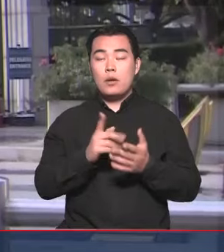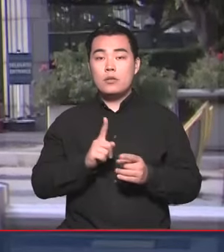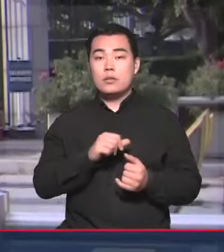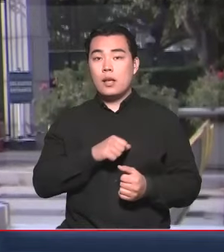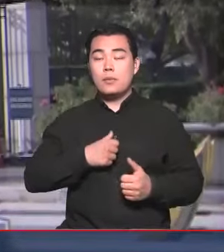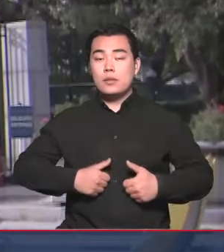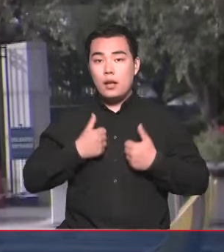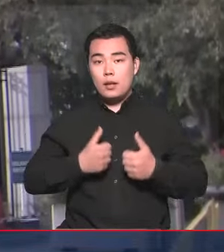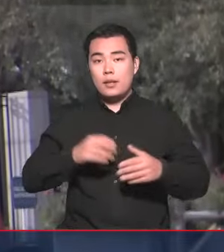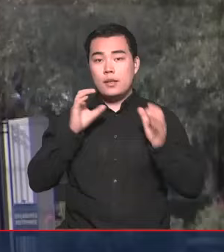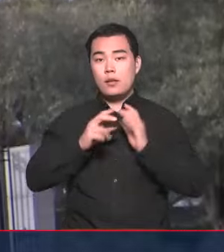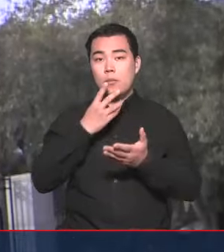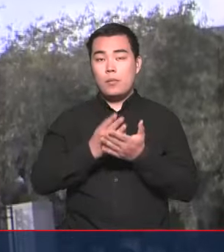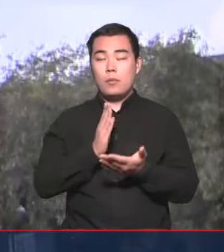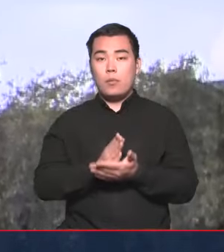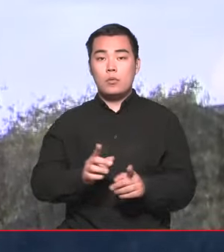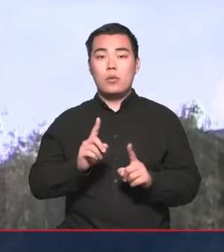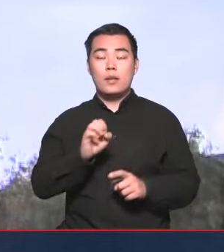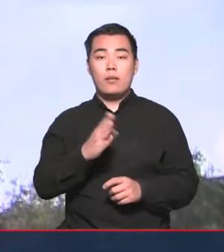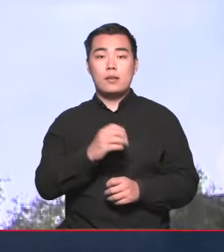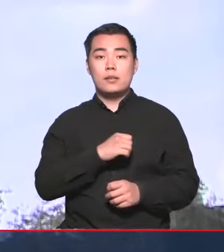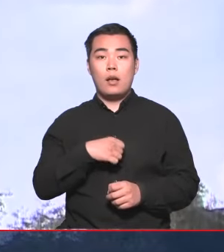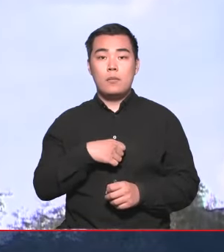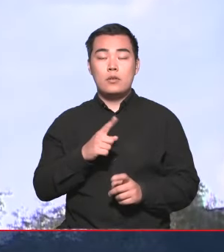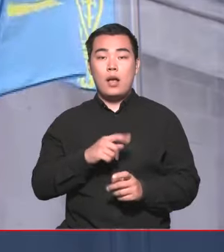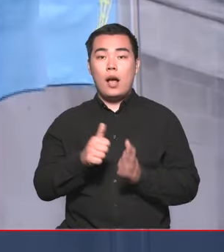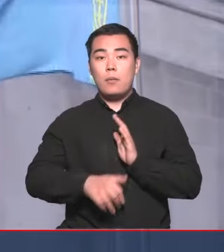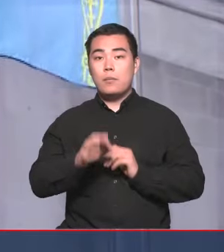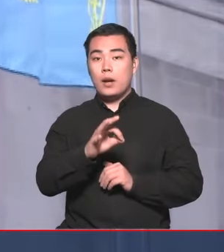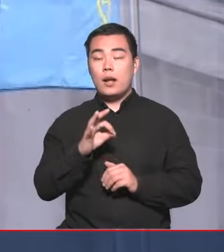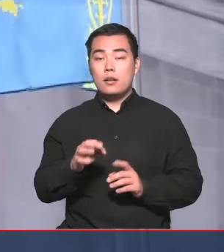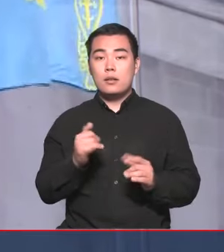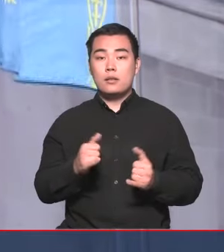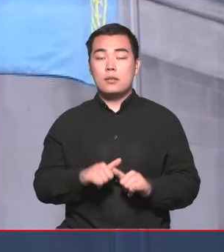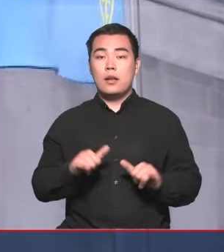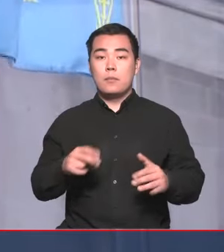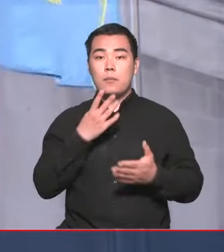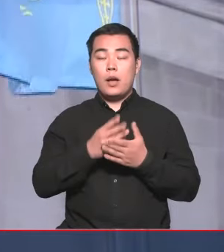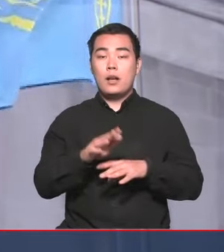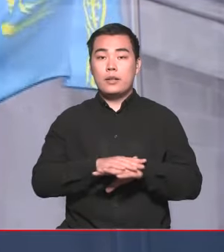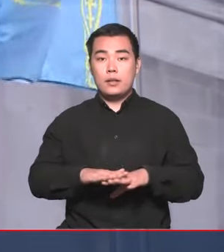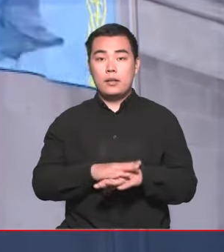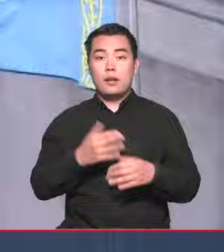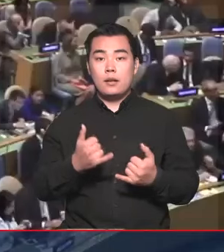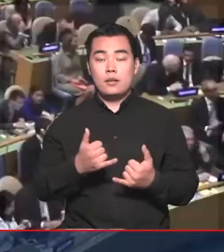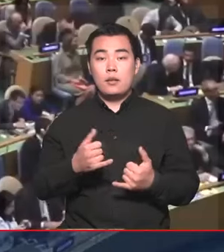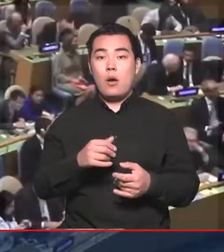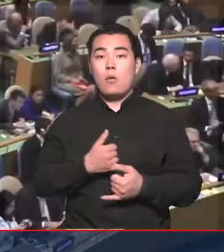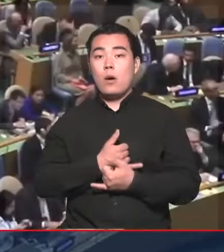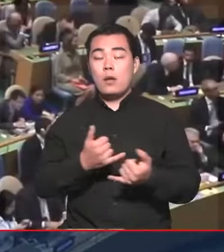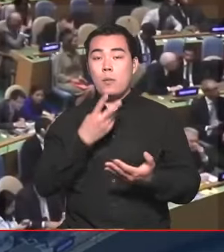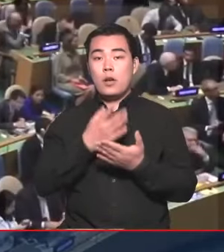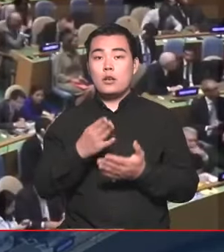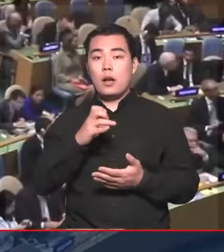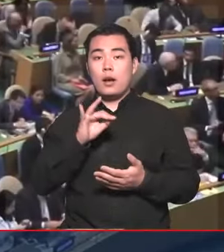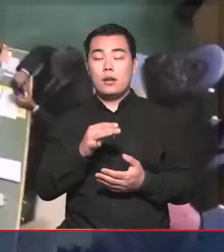балама институт та табылмайды. Бірақ Еуразия аумағының 60%-дан аса және жаһан жұртының жартысына жуығын қамтитын Шанхай